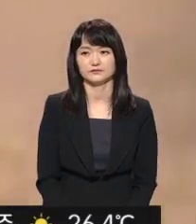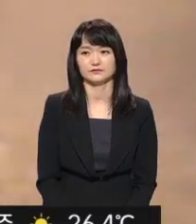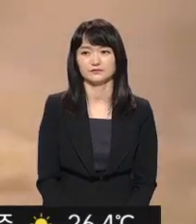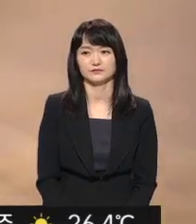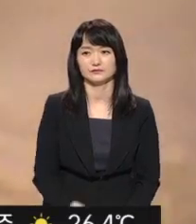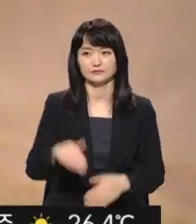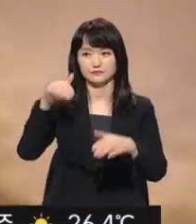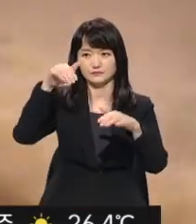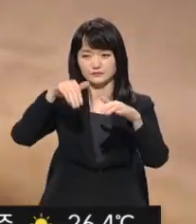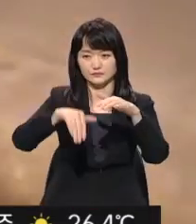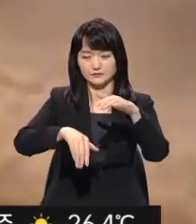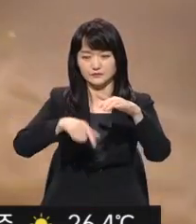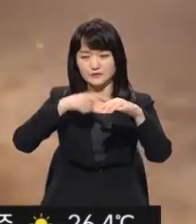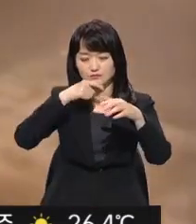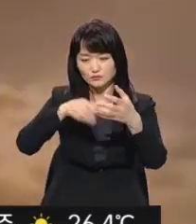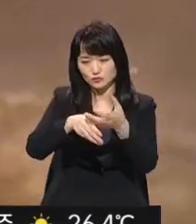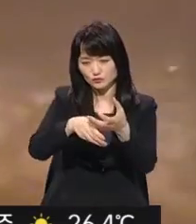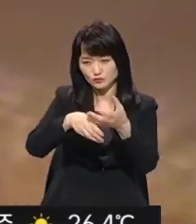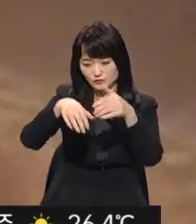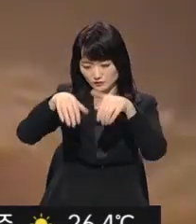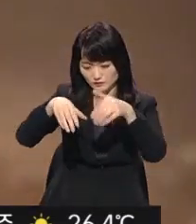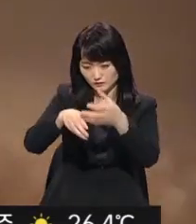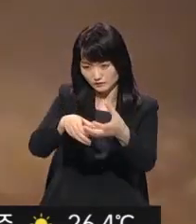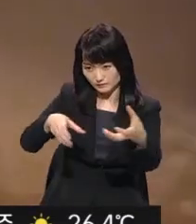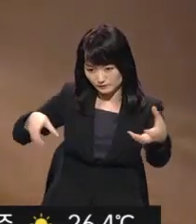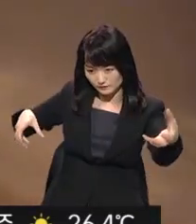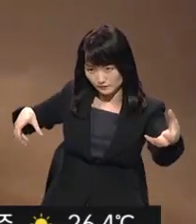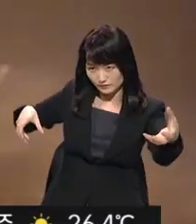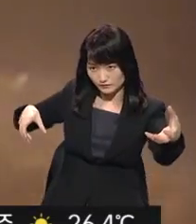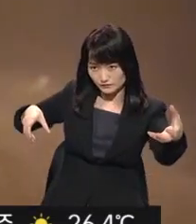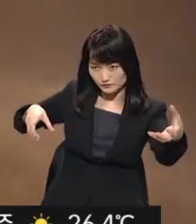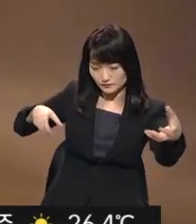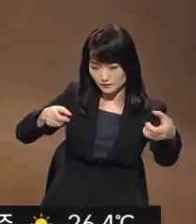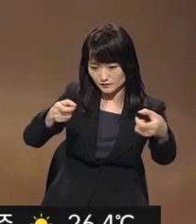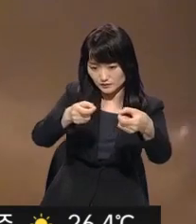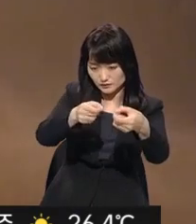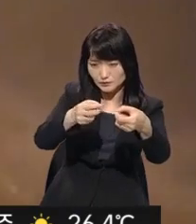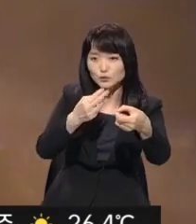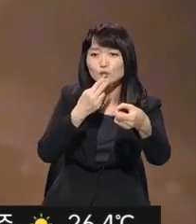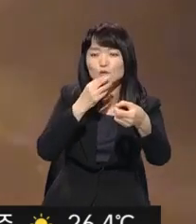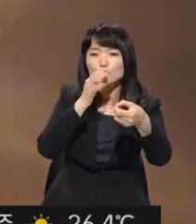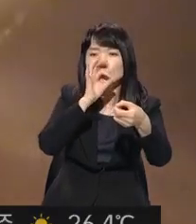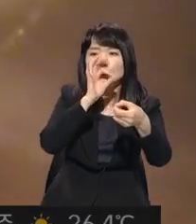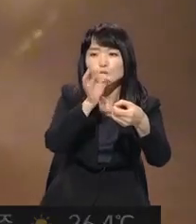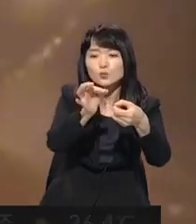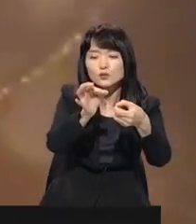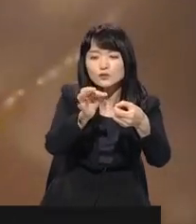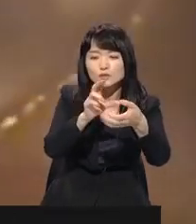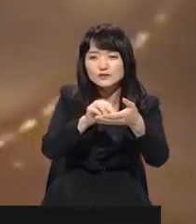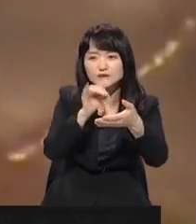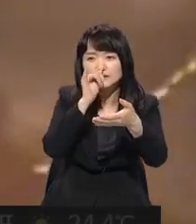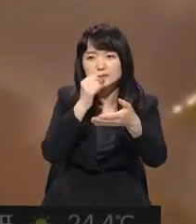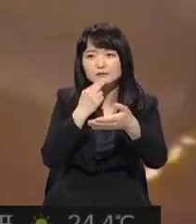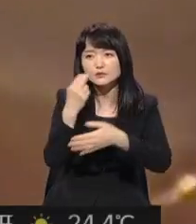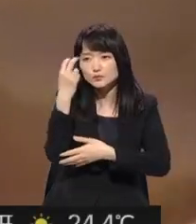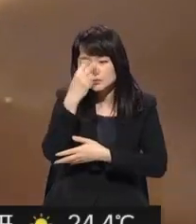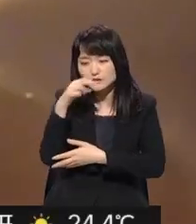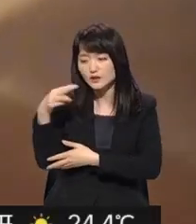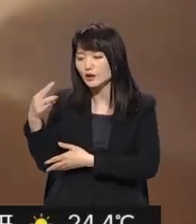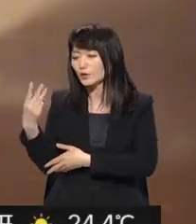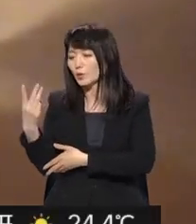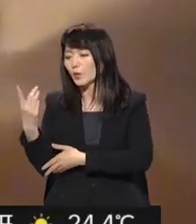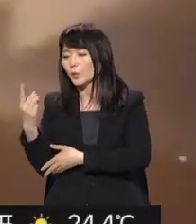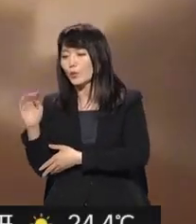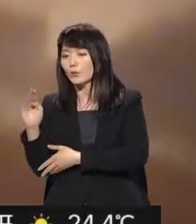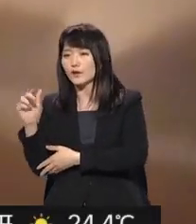네, 지하 빗물 배관 속입니다. 근처 도로에 작은 구멍이 생겨서 배관에 문제가 생긴 건지 확인하려고 로봇 카메라를 넣어